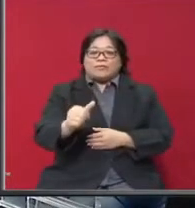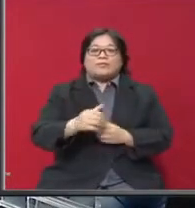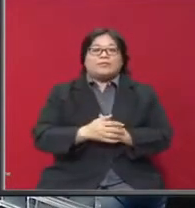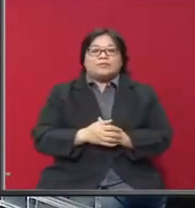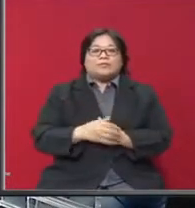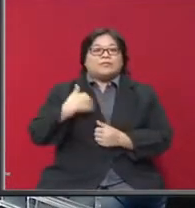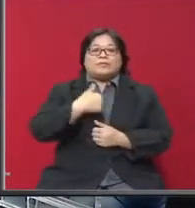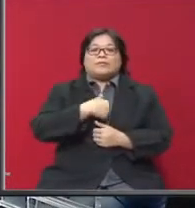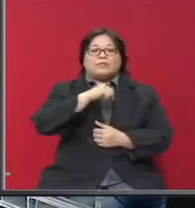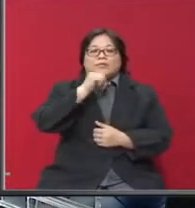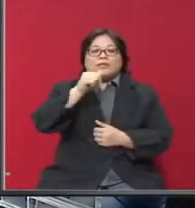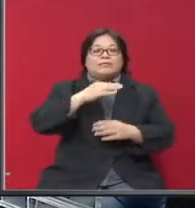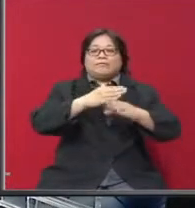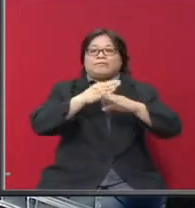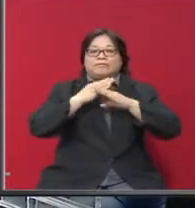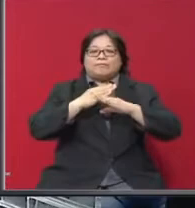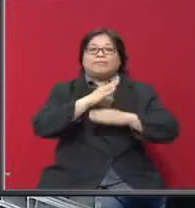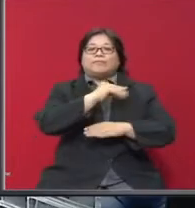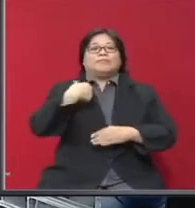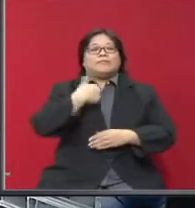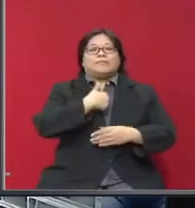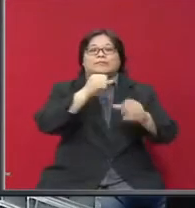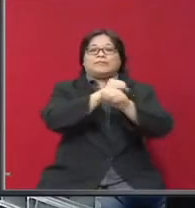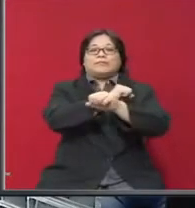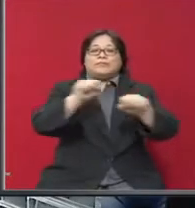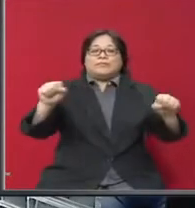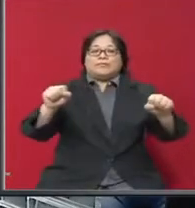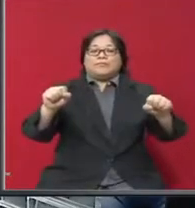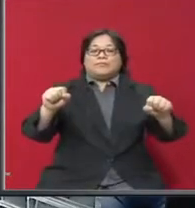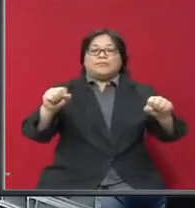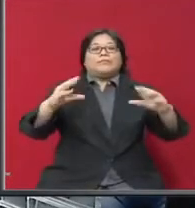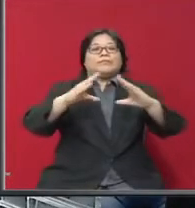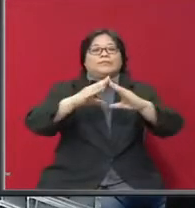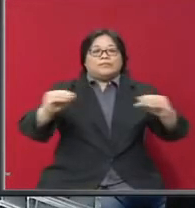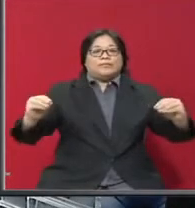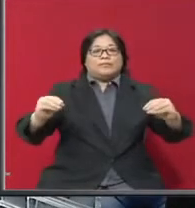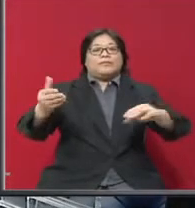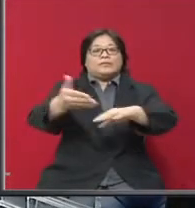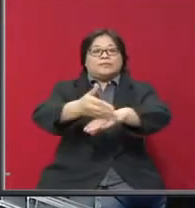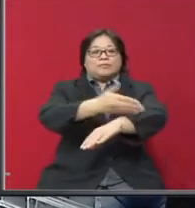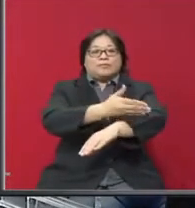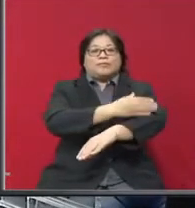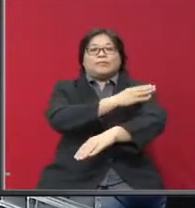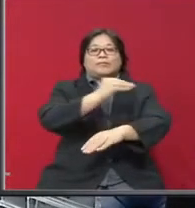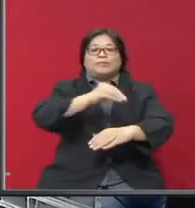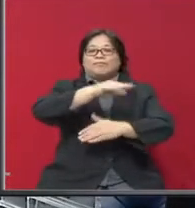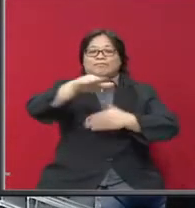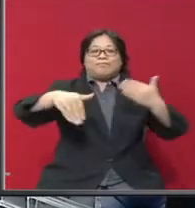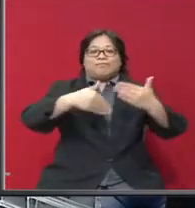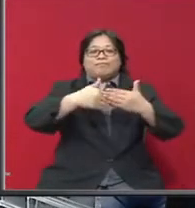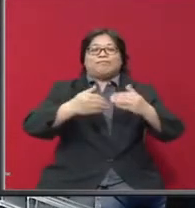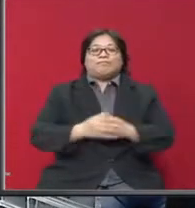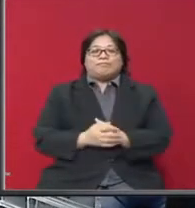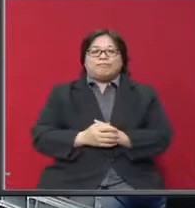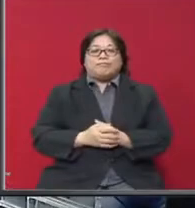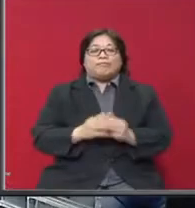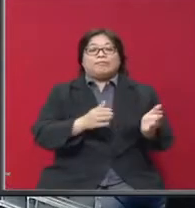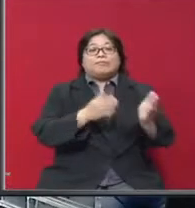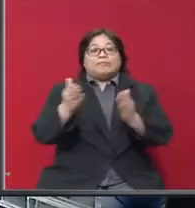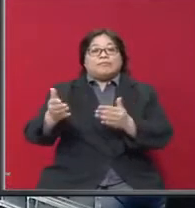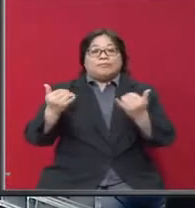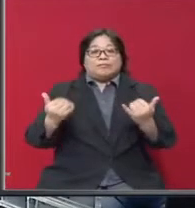kami tidak defensif dan kami bersedia untuk menyelesaikan memperbaiki dan sebagainya di samping